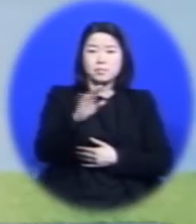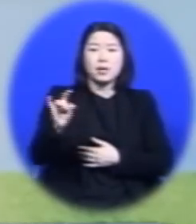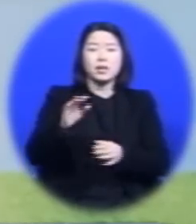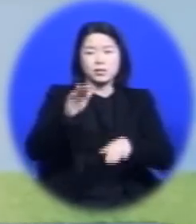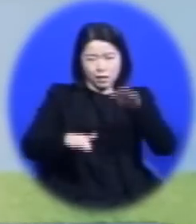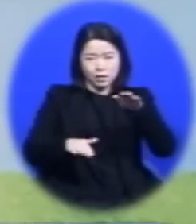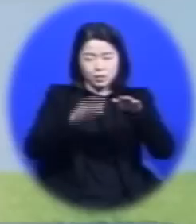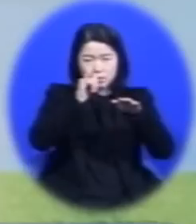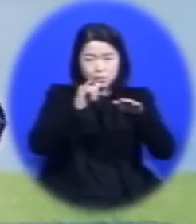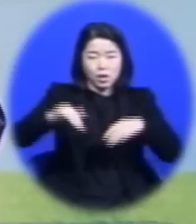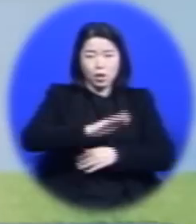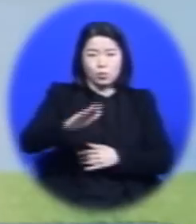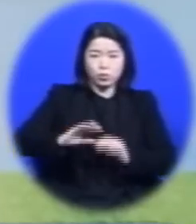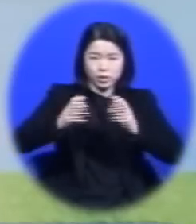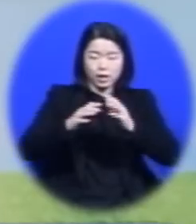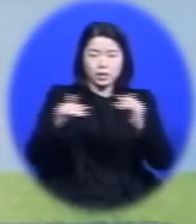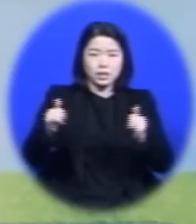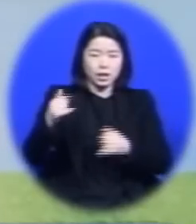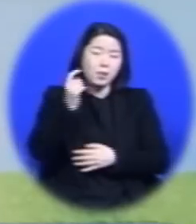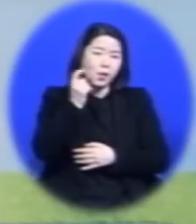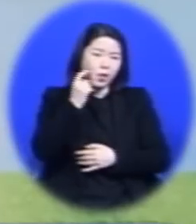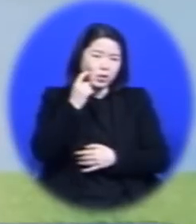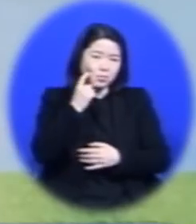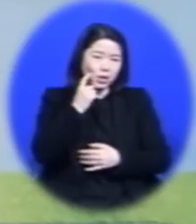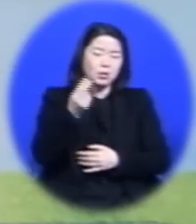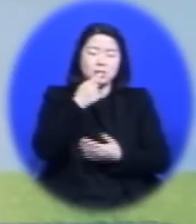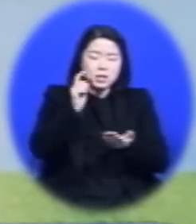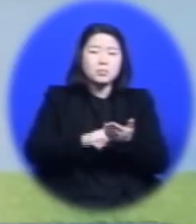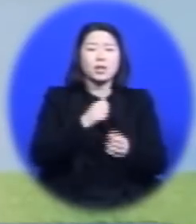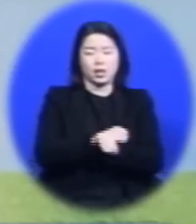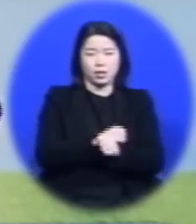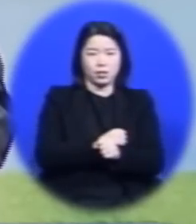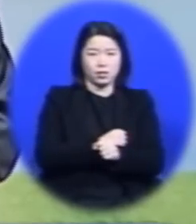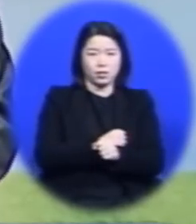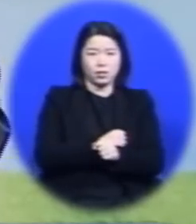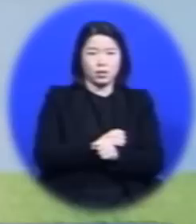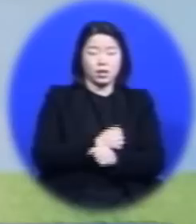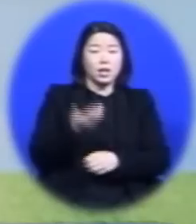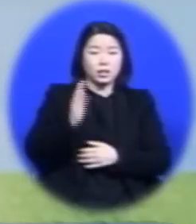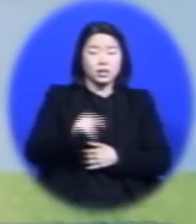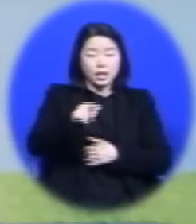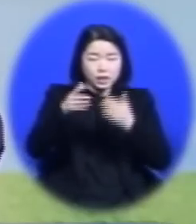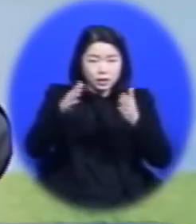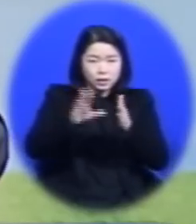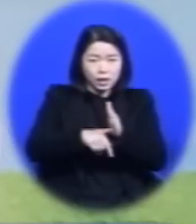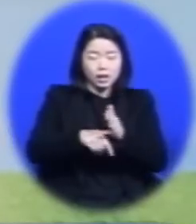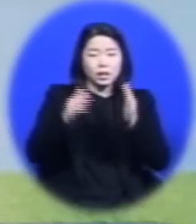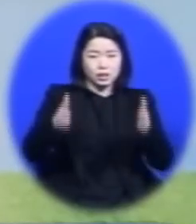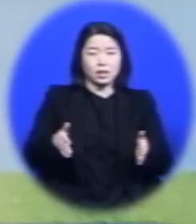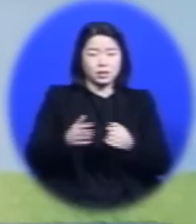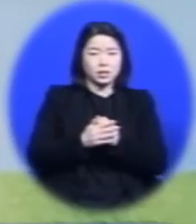차입니다 우리나라 사람들은 위증을 너무 쉽게 한다는 거죠 근데 그때 당시에 일본